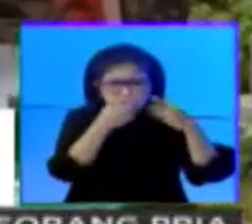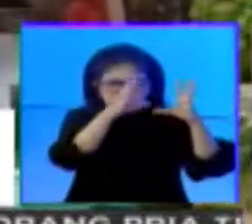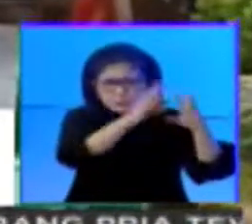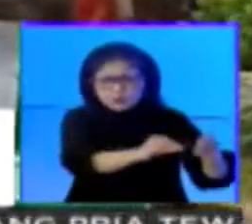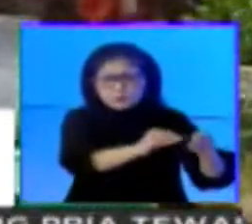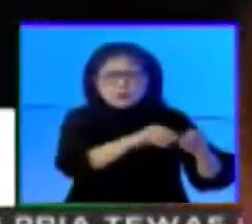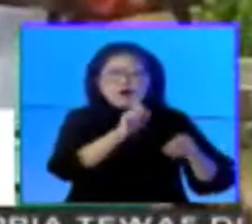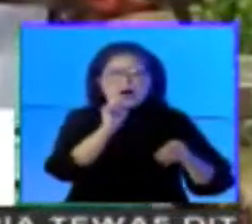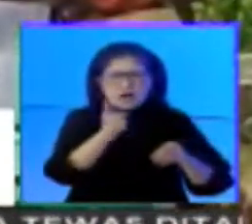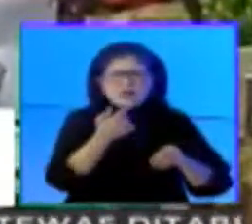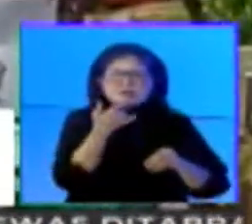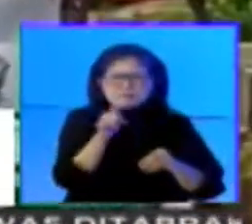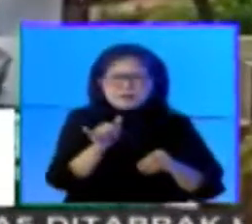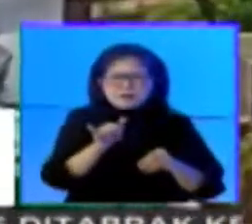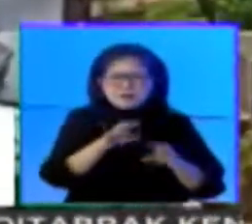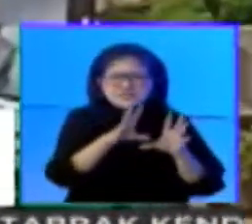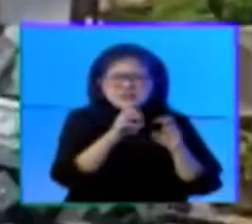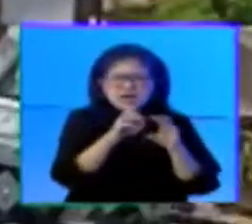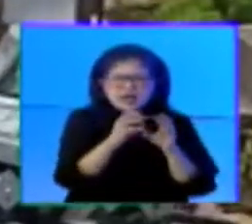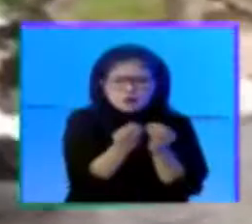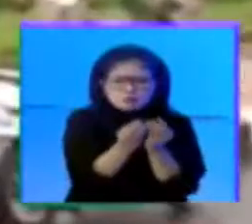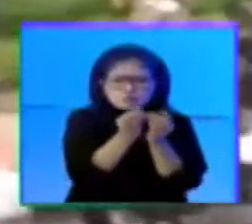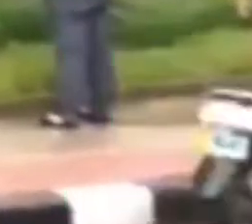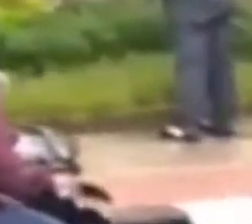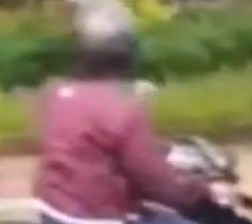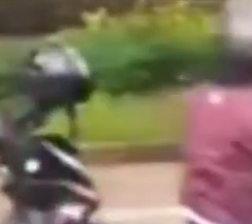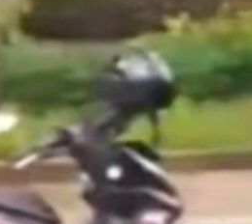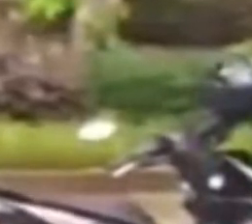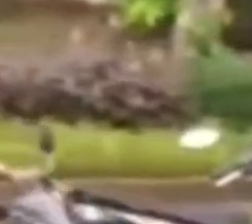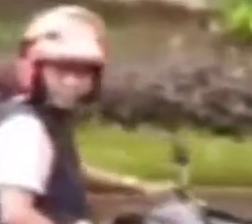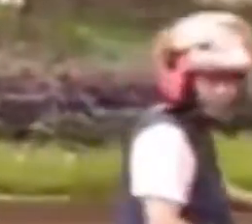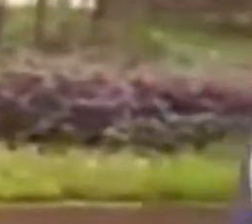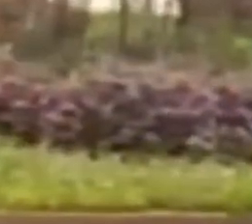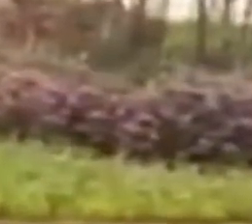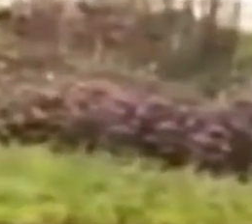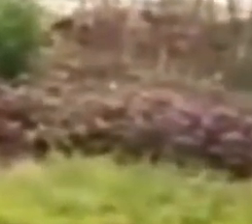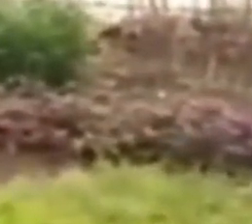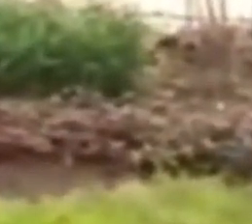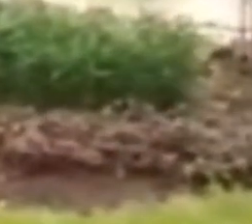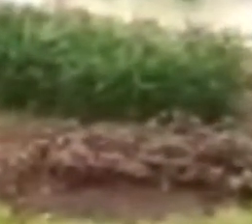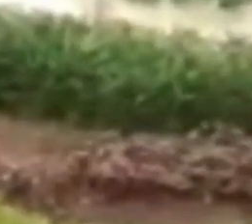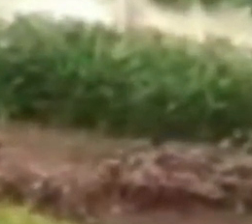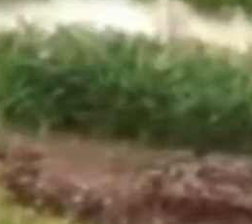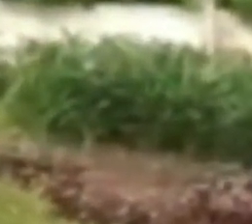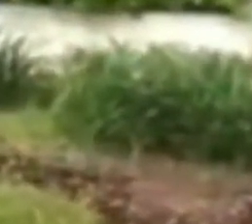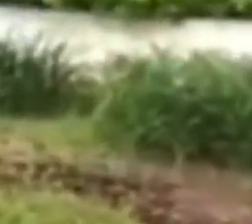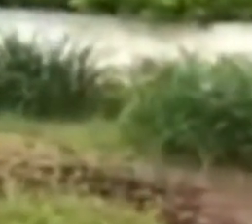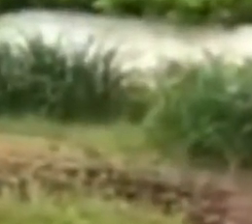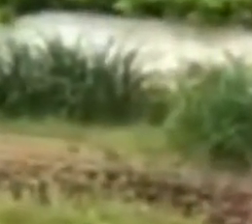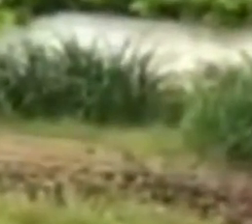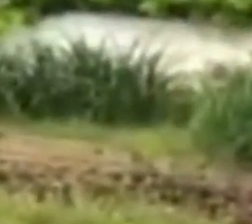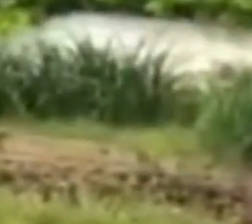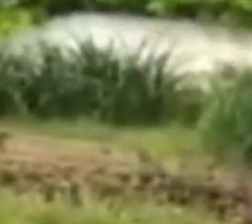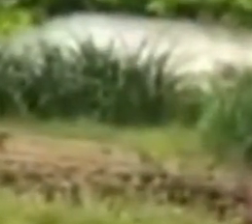cairan busa. Proses pemadaman sempat mengalami kesulitan lantaran kondisi trafo yang masih terhubung aliran